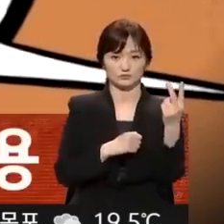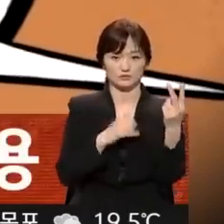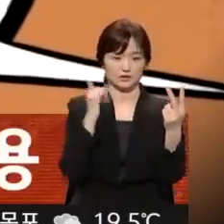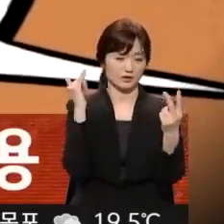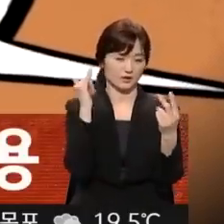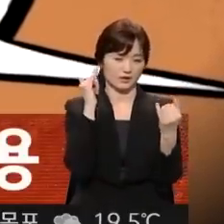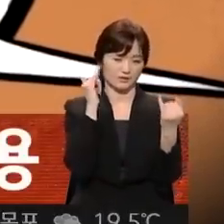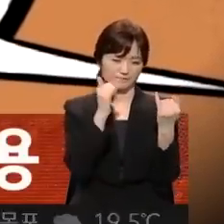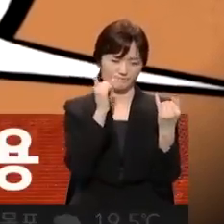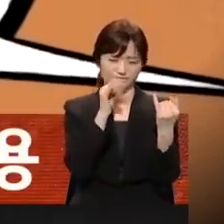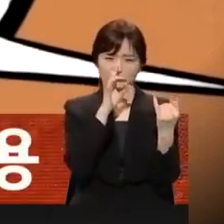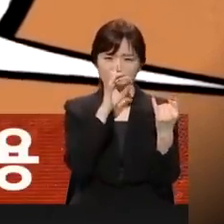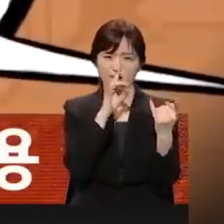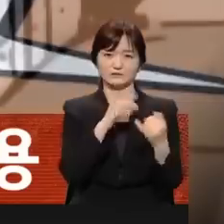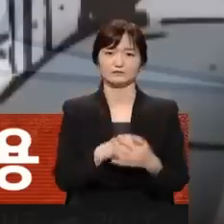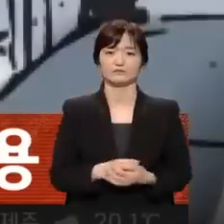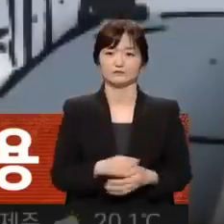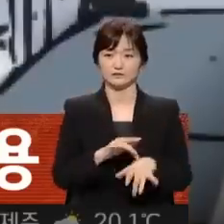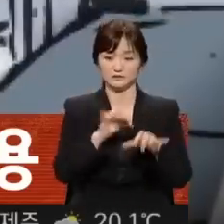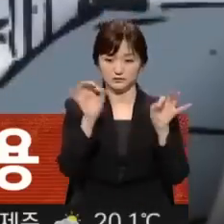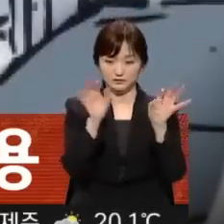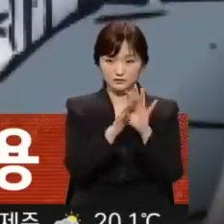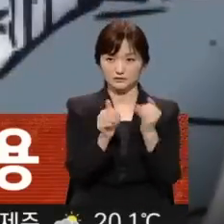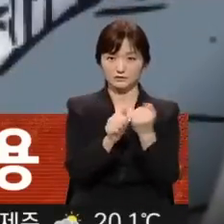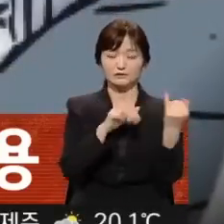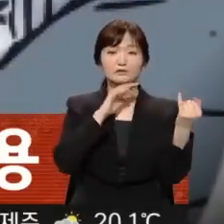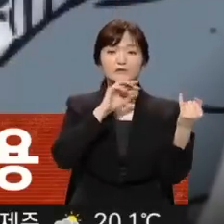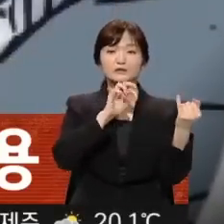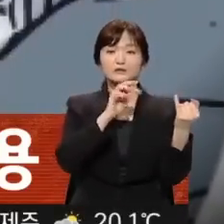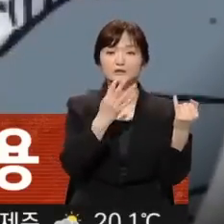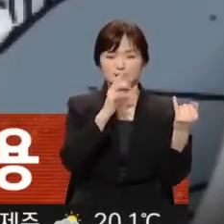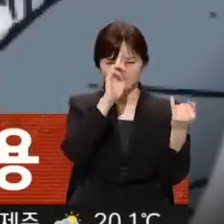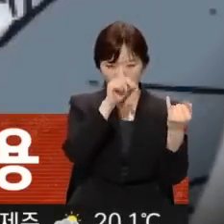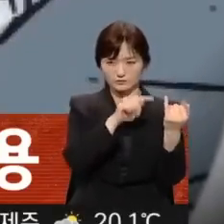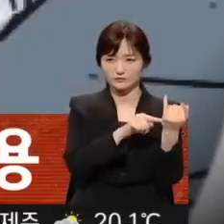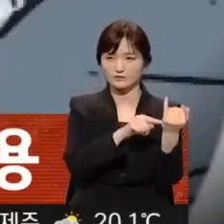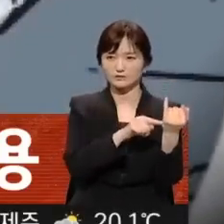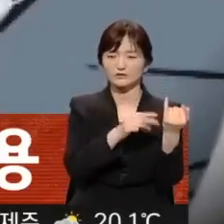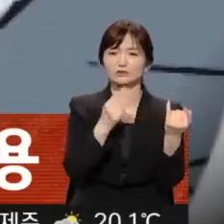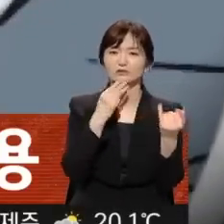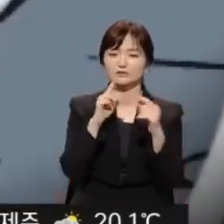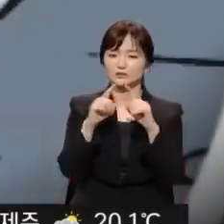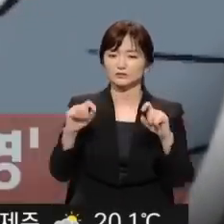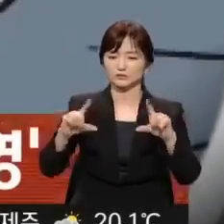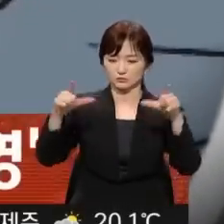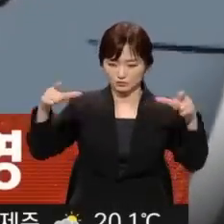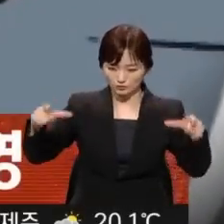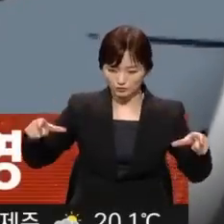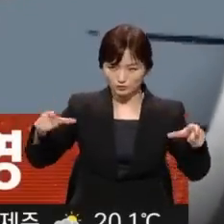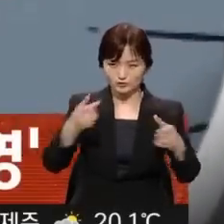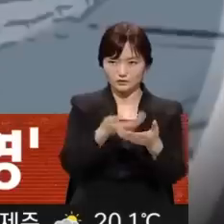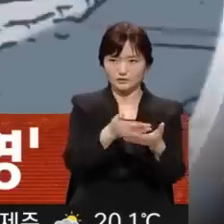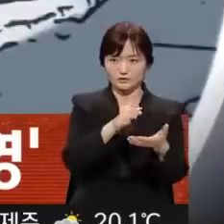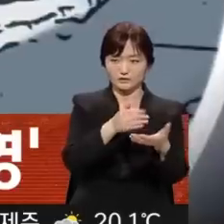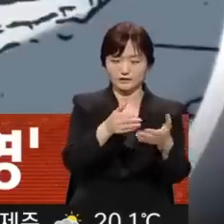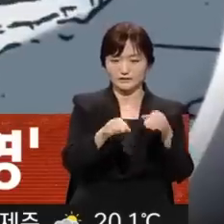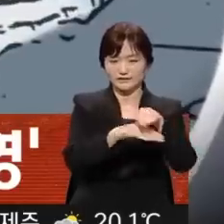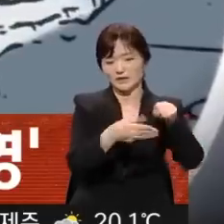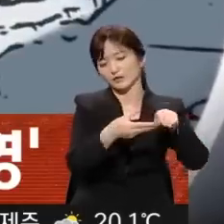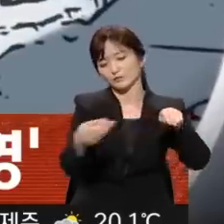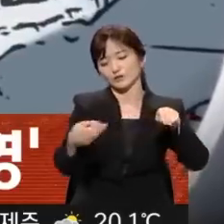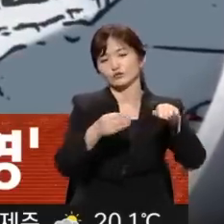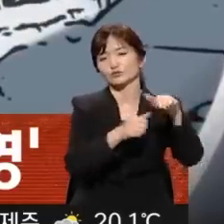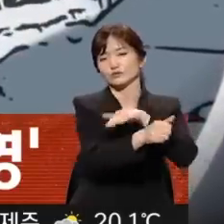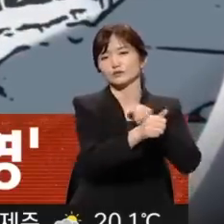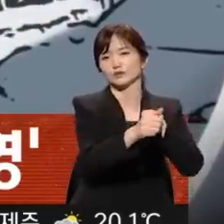연락이 안 되는 상황이었습니다. 이 실종된 아내는 34살 박모 씨입니다. 서울 성동구의 한 렌터카 업체 대표였고요. 몇 년 사이에